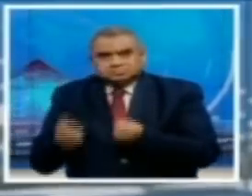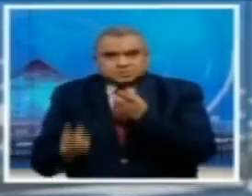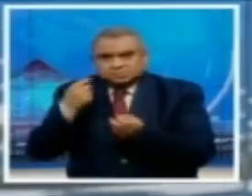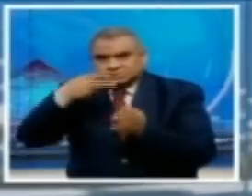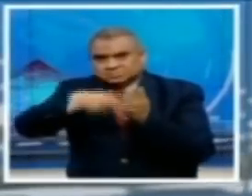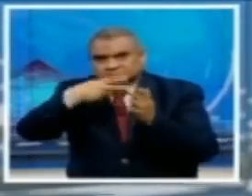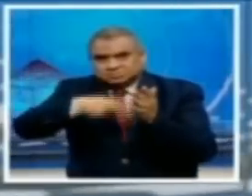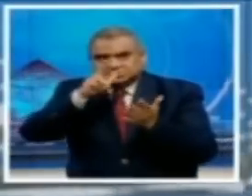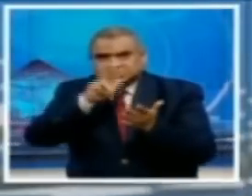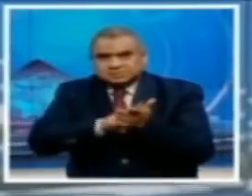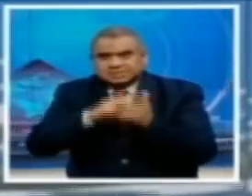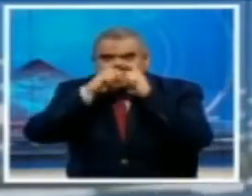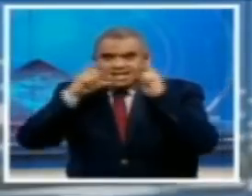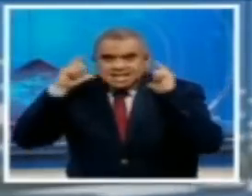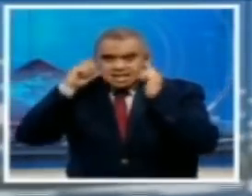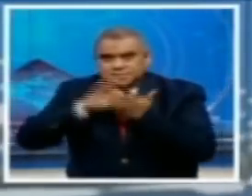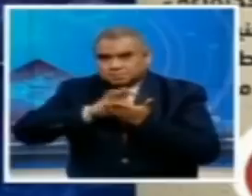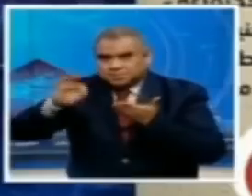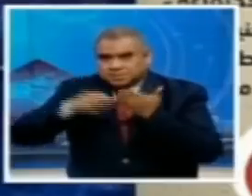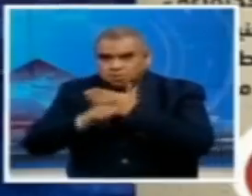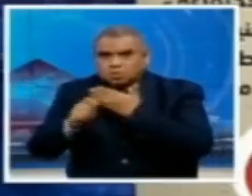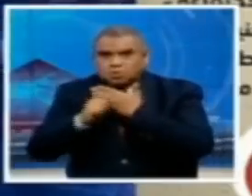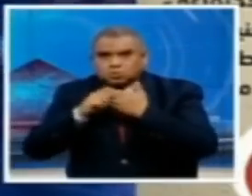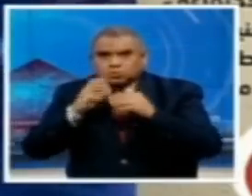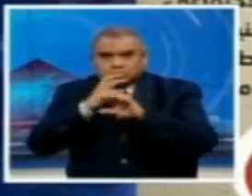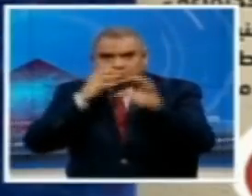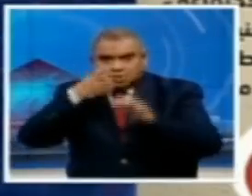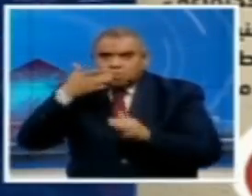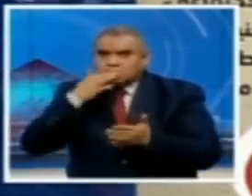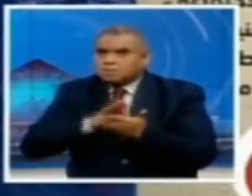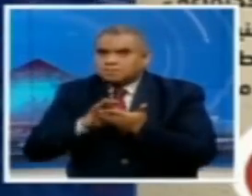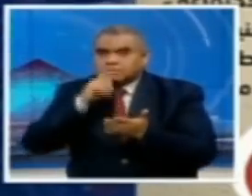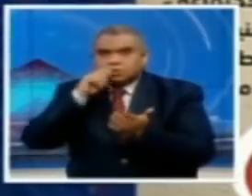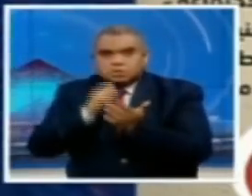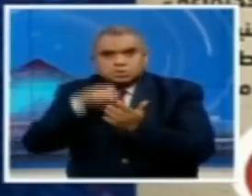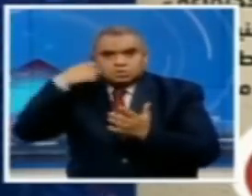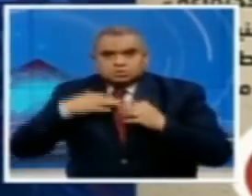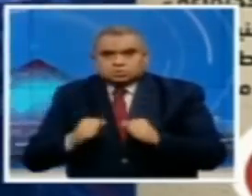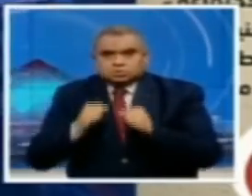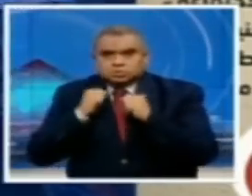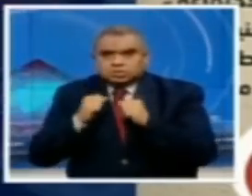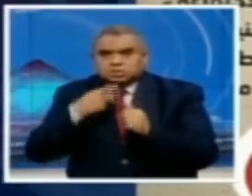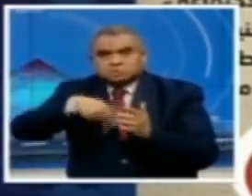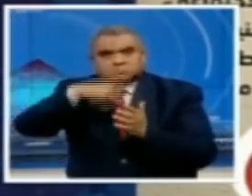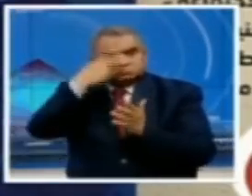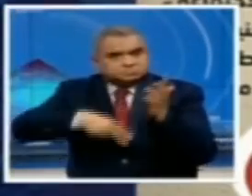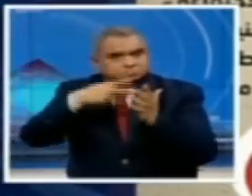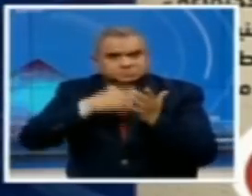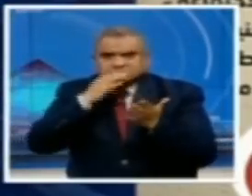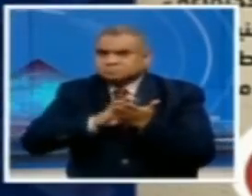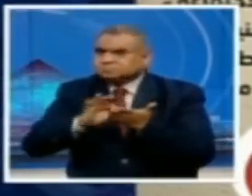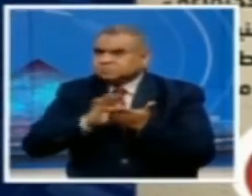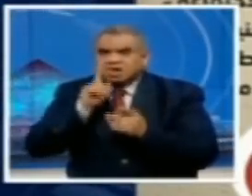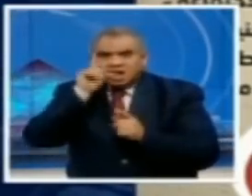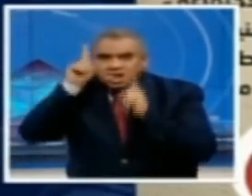صدور قرار بإلغاء ارتداء الكمامة بالمواصلات والأماكن المغلقة. وأكدت وزارة الصحة والسكان أنه لم